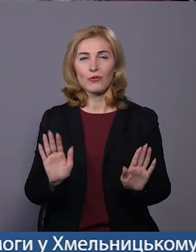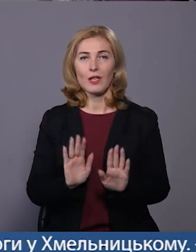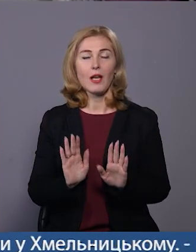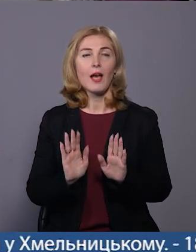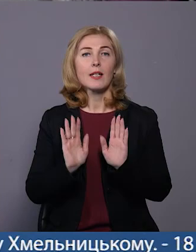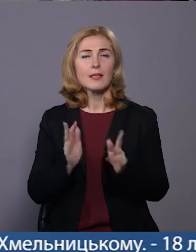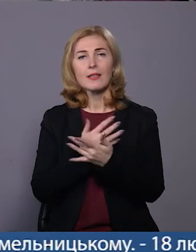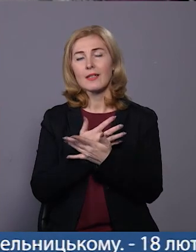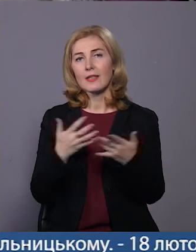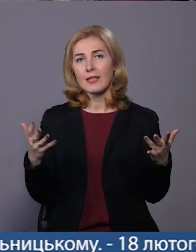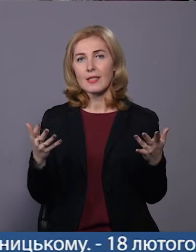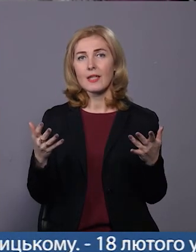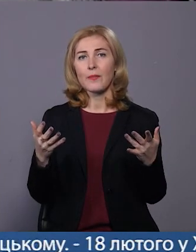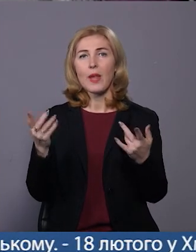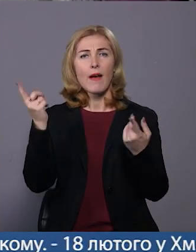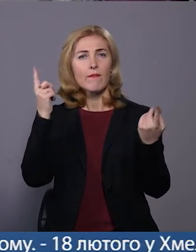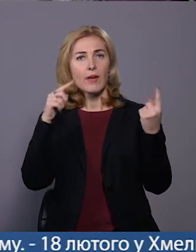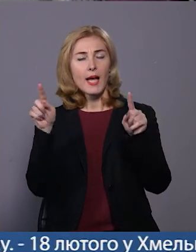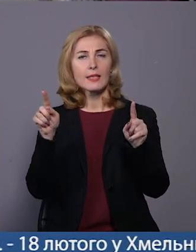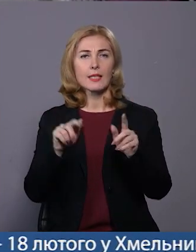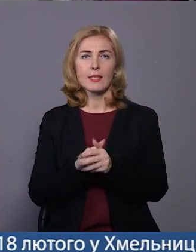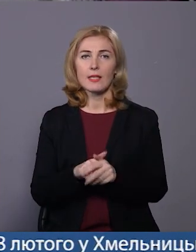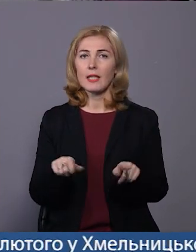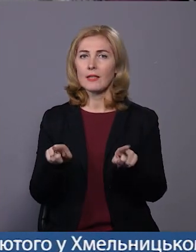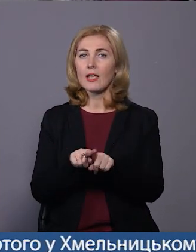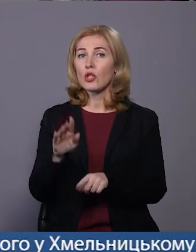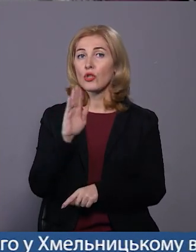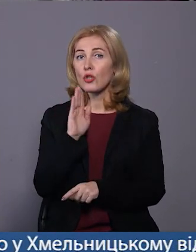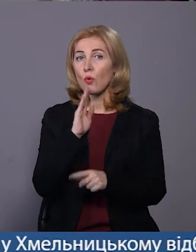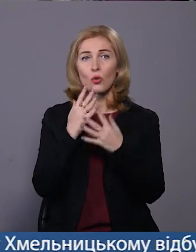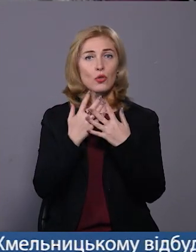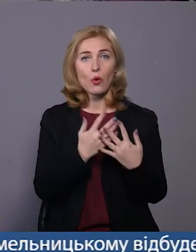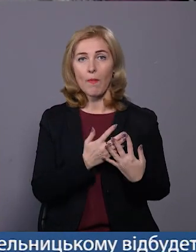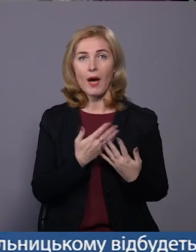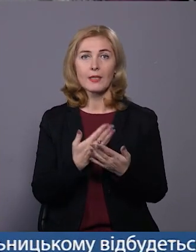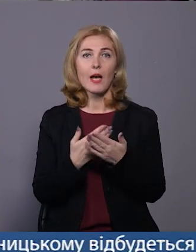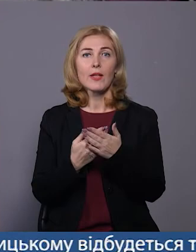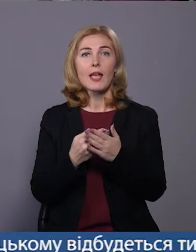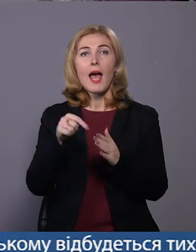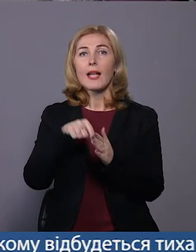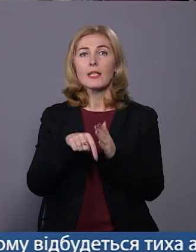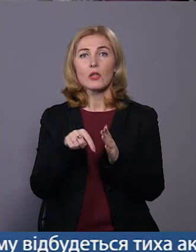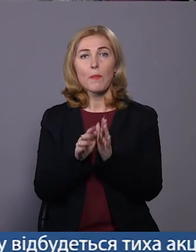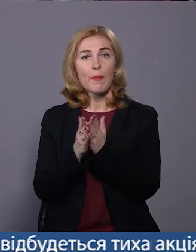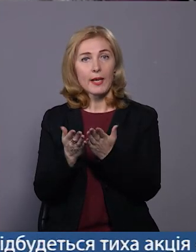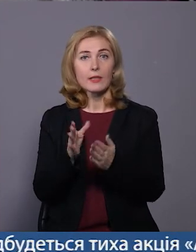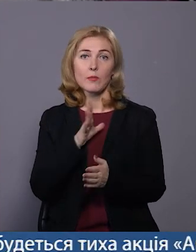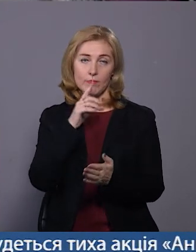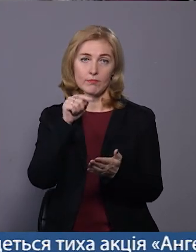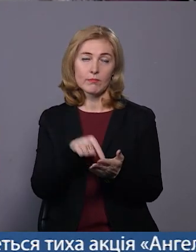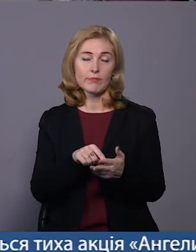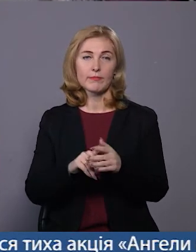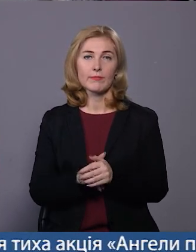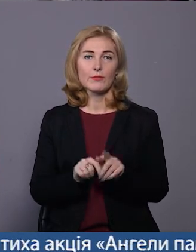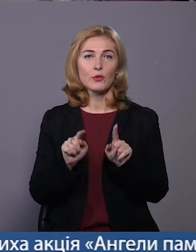власне, різні і фентезі, і такі жіночі романи, і навіть енциклопедичні такі видання трапляються.